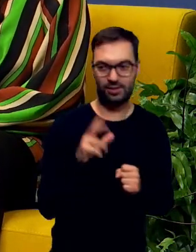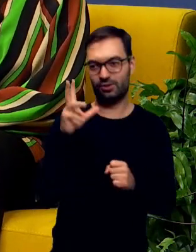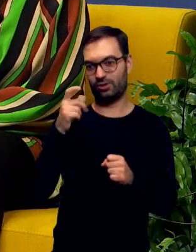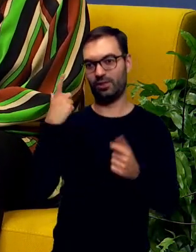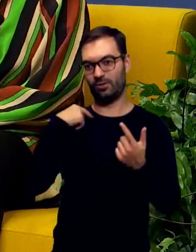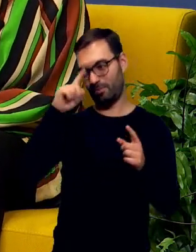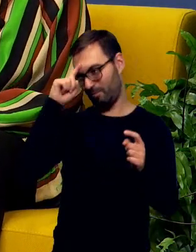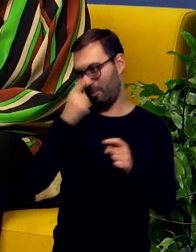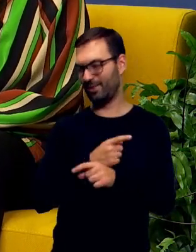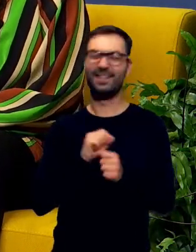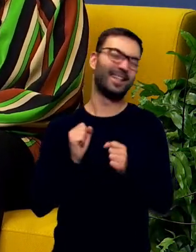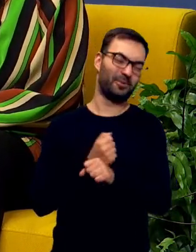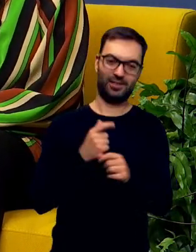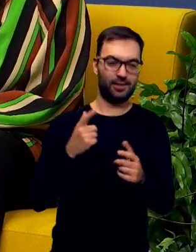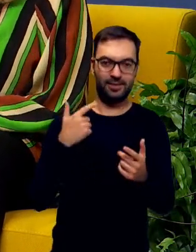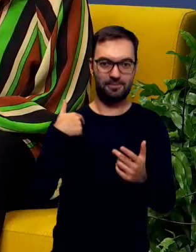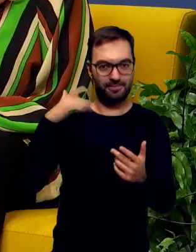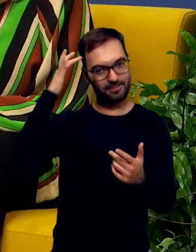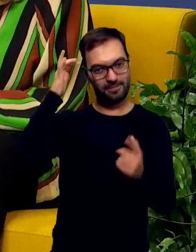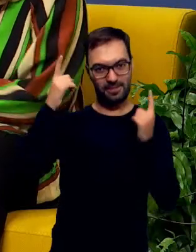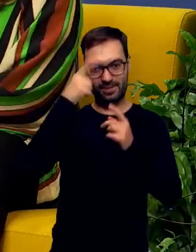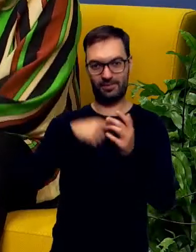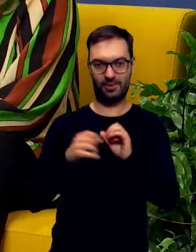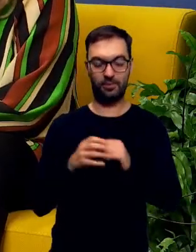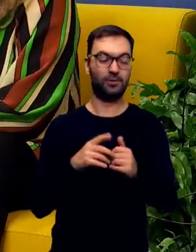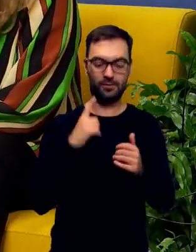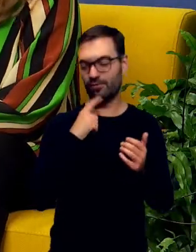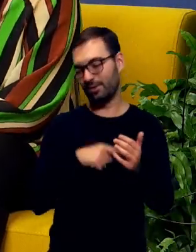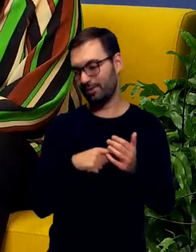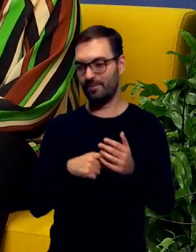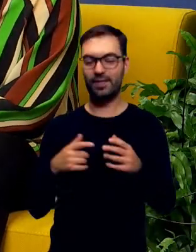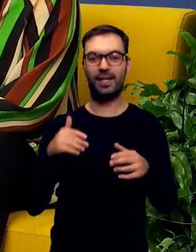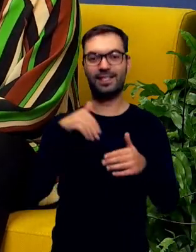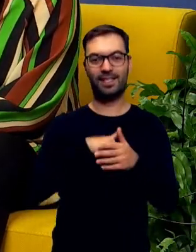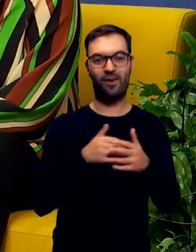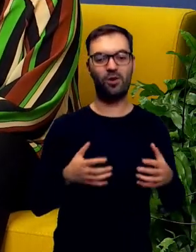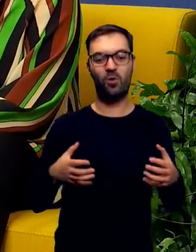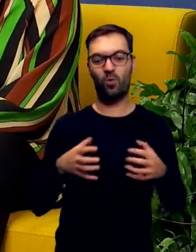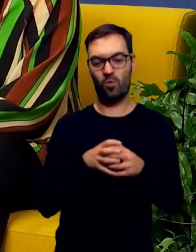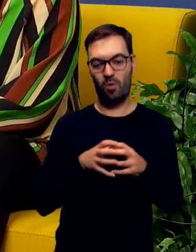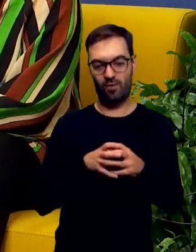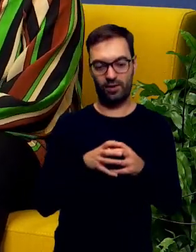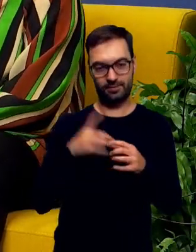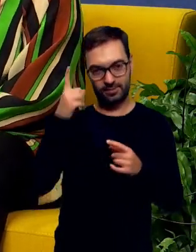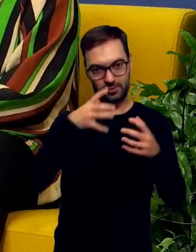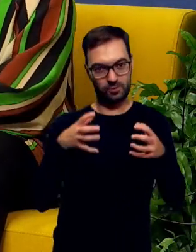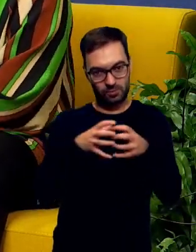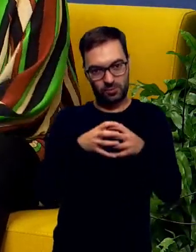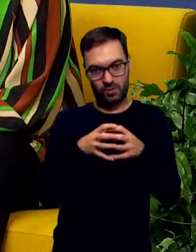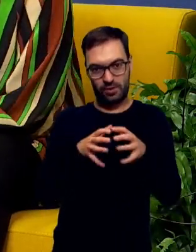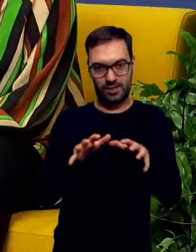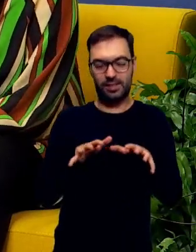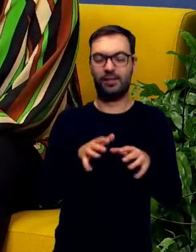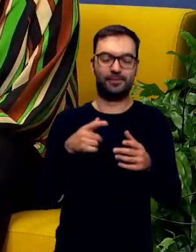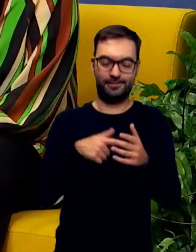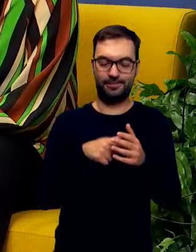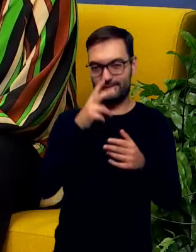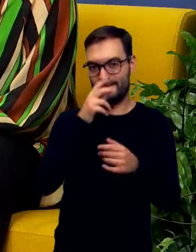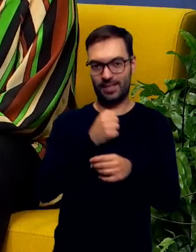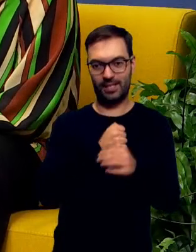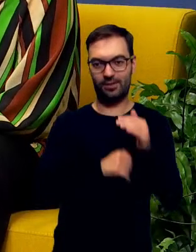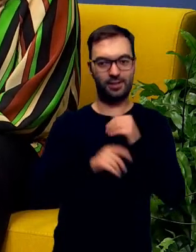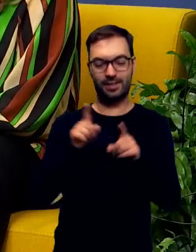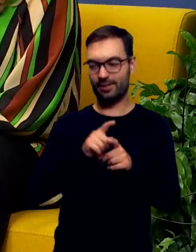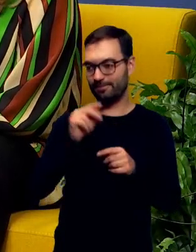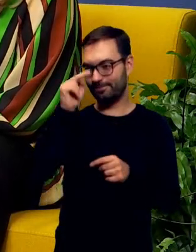300 osób się pomyliło. Mamy coś takiego, tak? Więc te zachowania stadne są w górach bardzo widoczne i też są